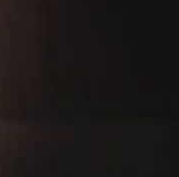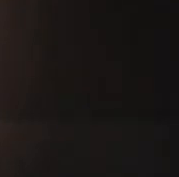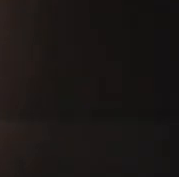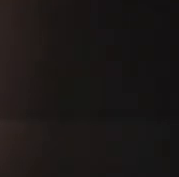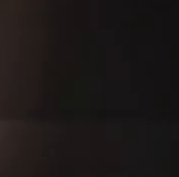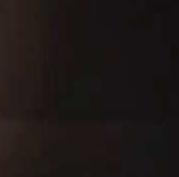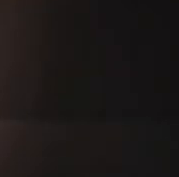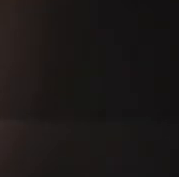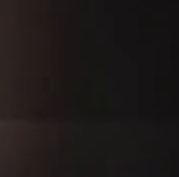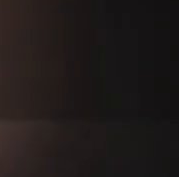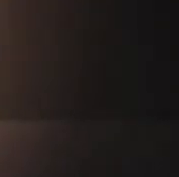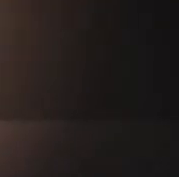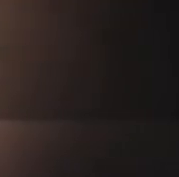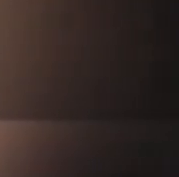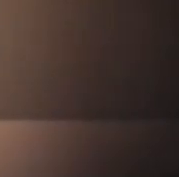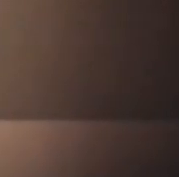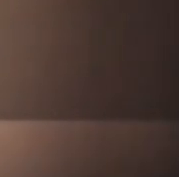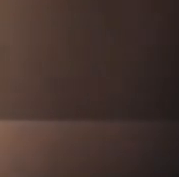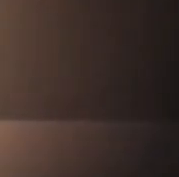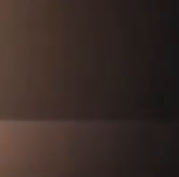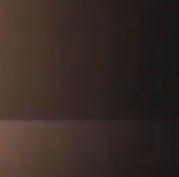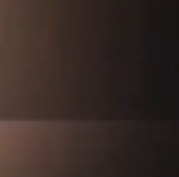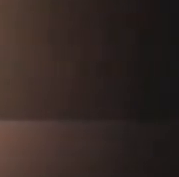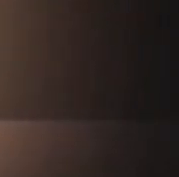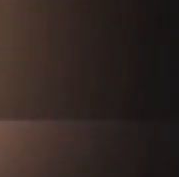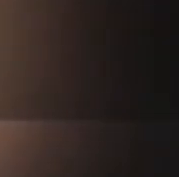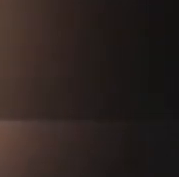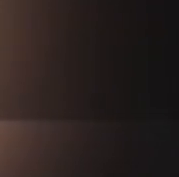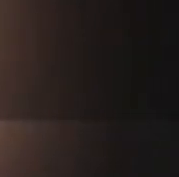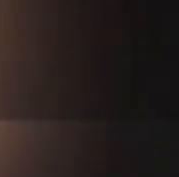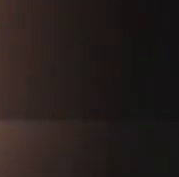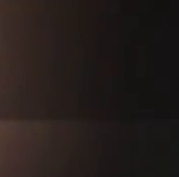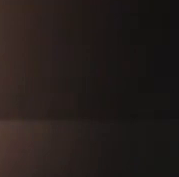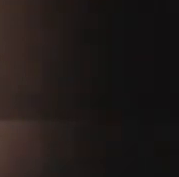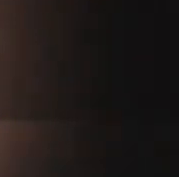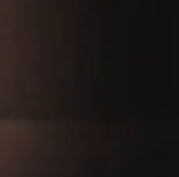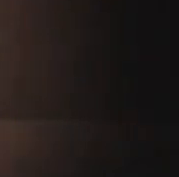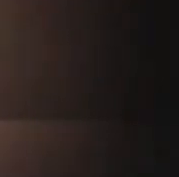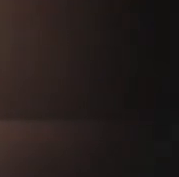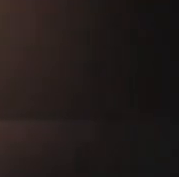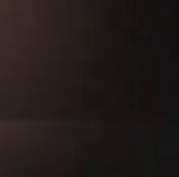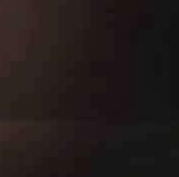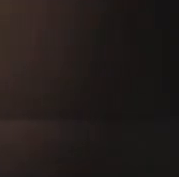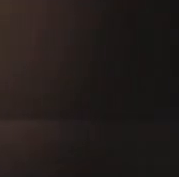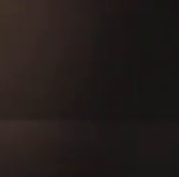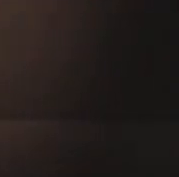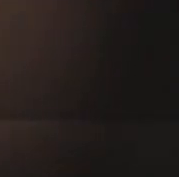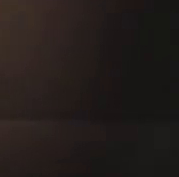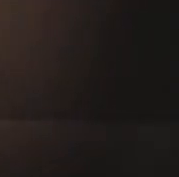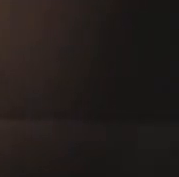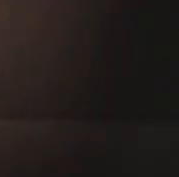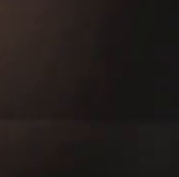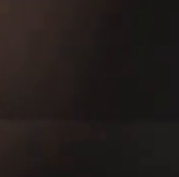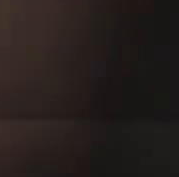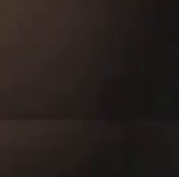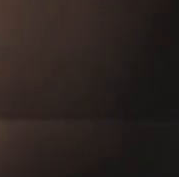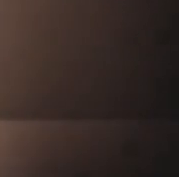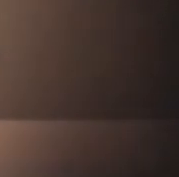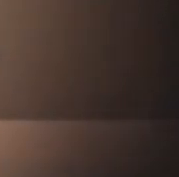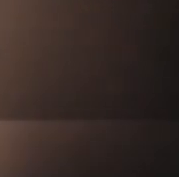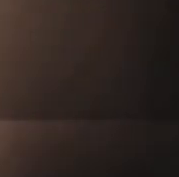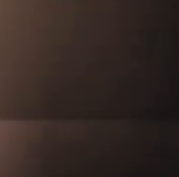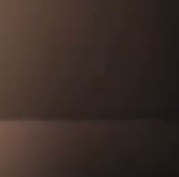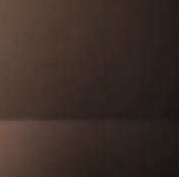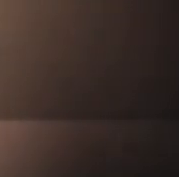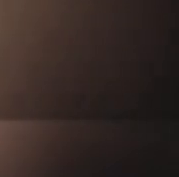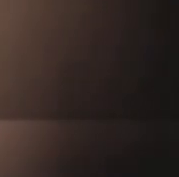ito para po si mami at daddy ko na blind. God bless you po. Always.